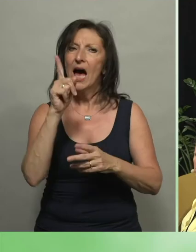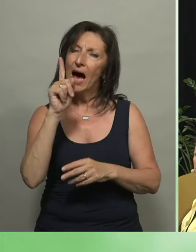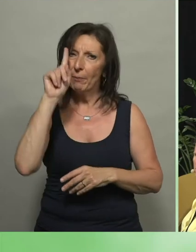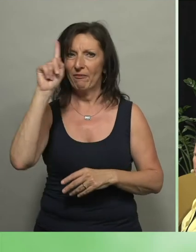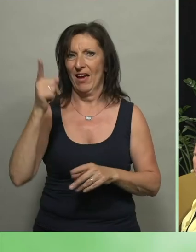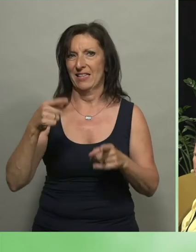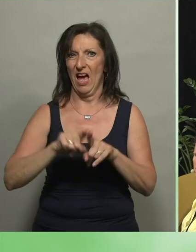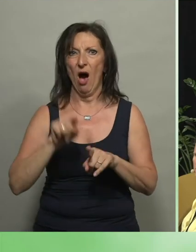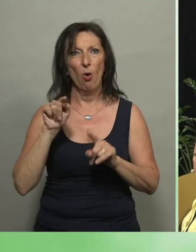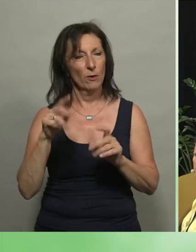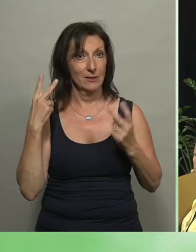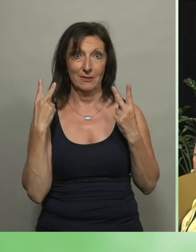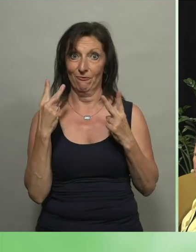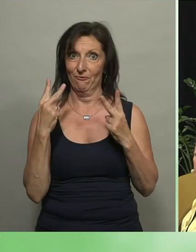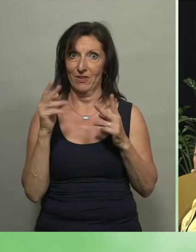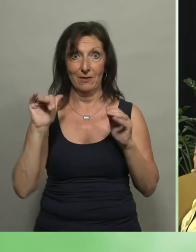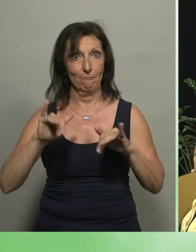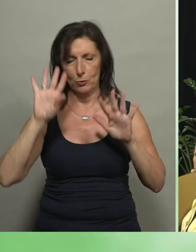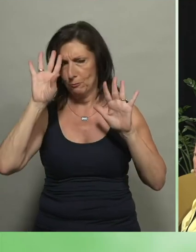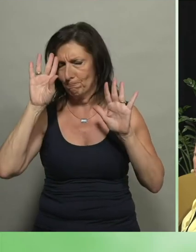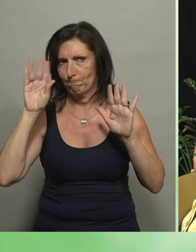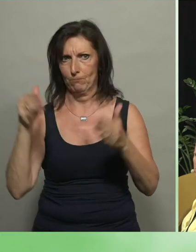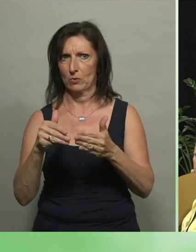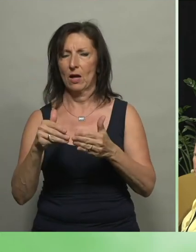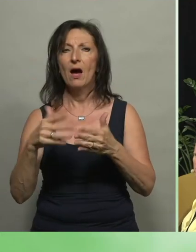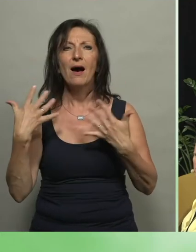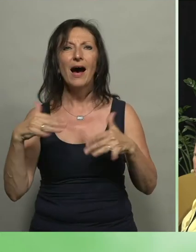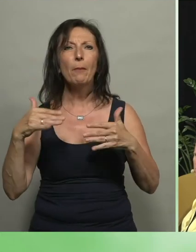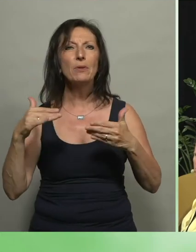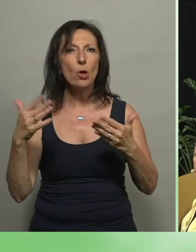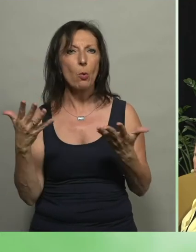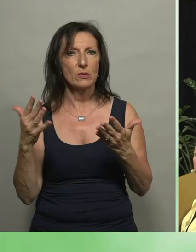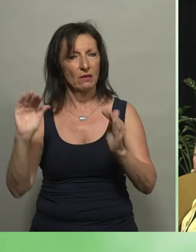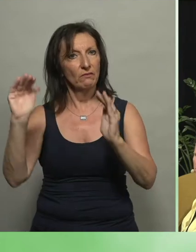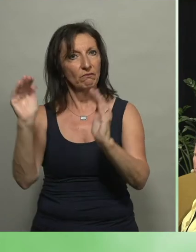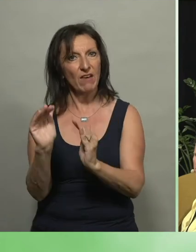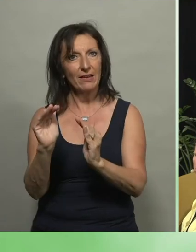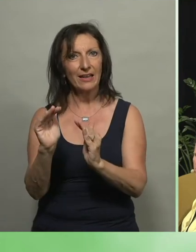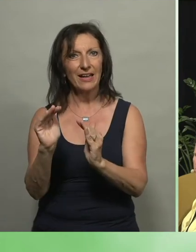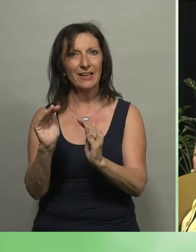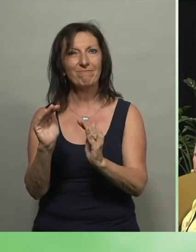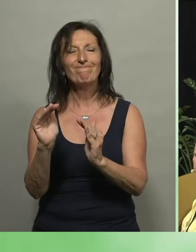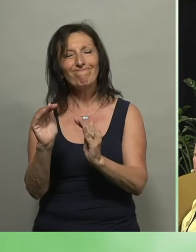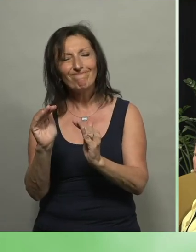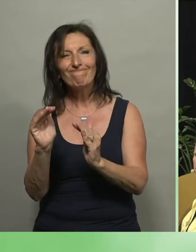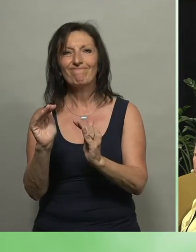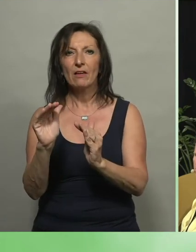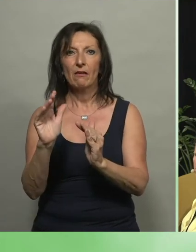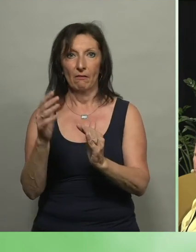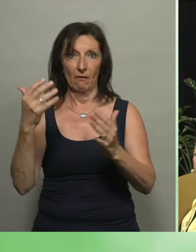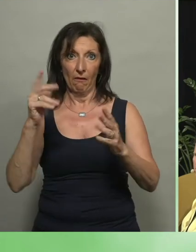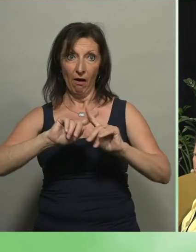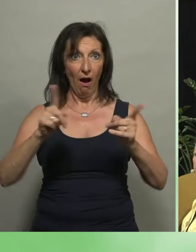Wichtigkeit, sich darum zu kümmern, dass der Rückgang der Arbeitslosigkeit bei dieser Gruppe meistens auch langsamer erfolgt, als